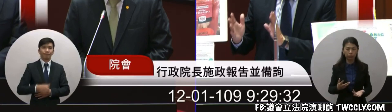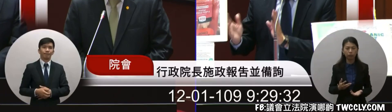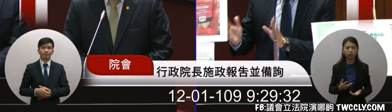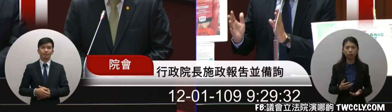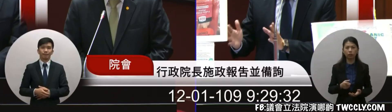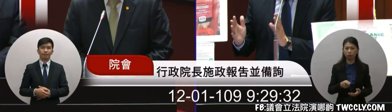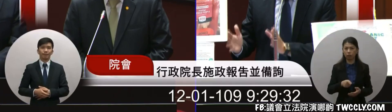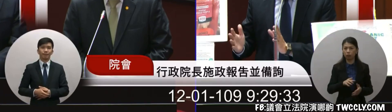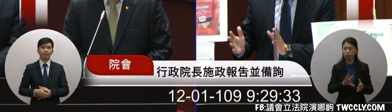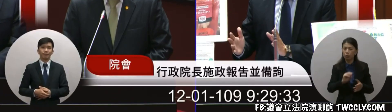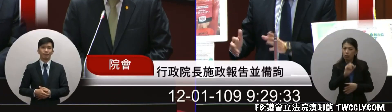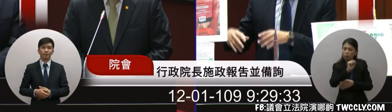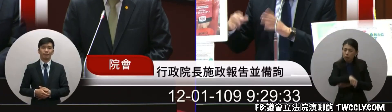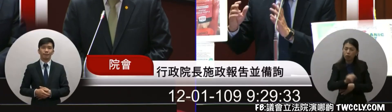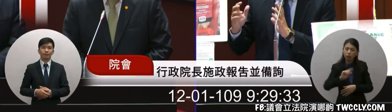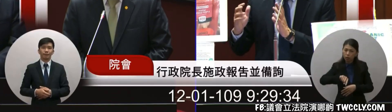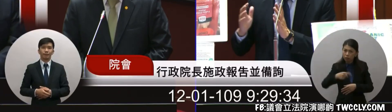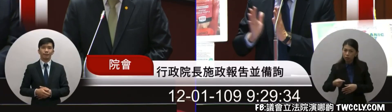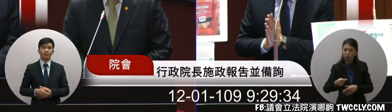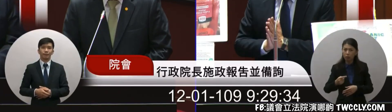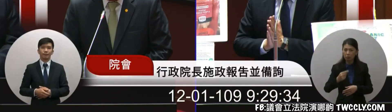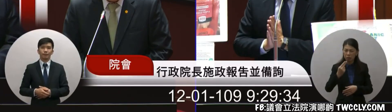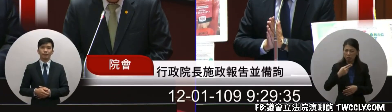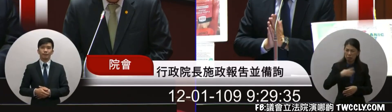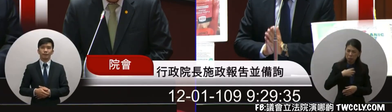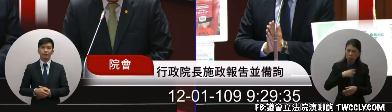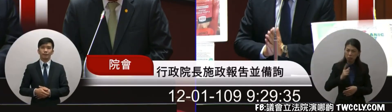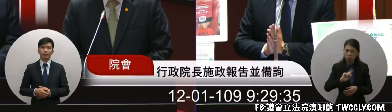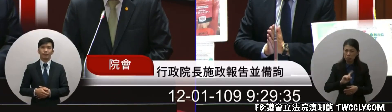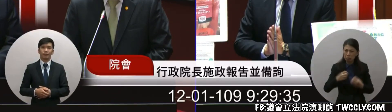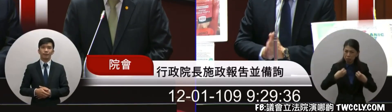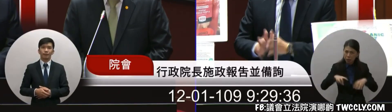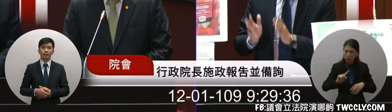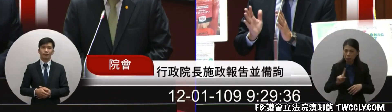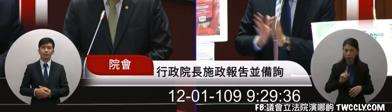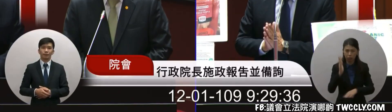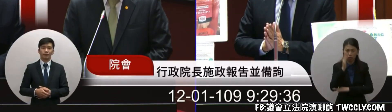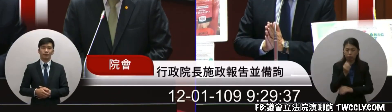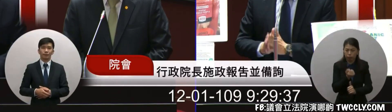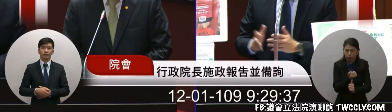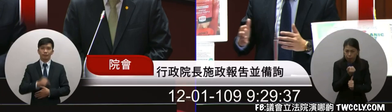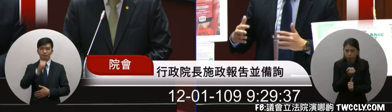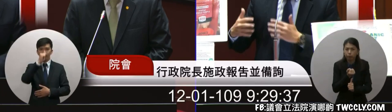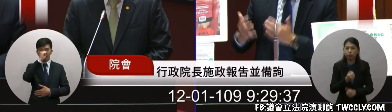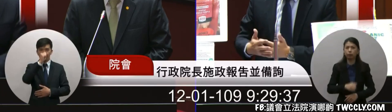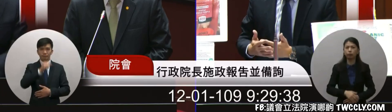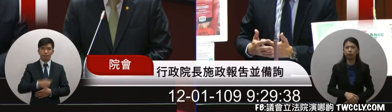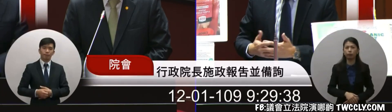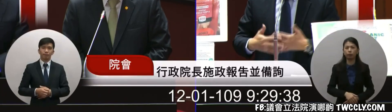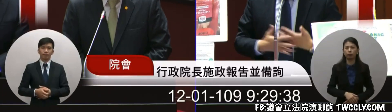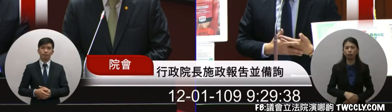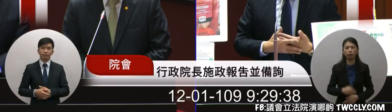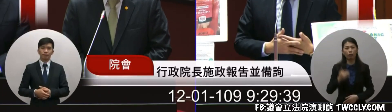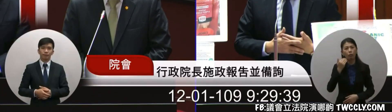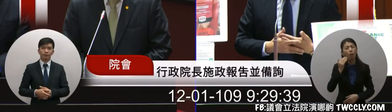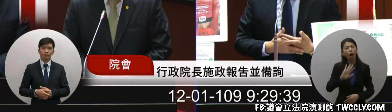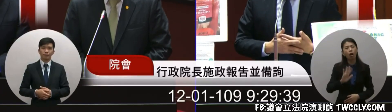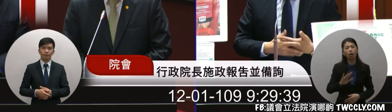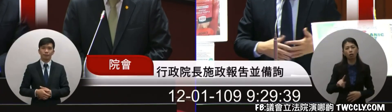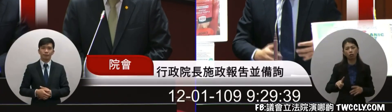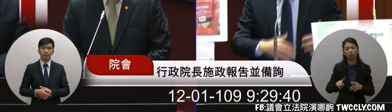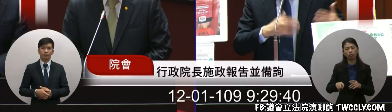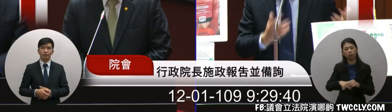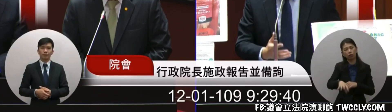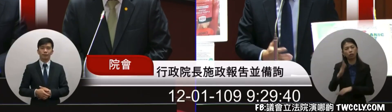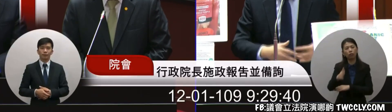后续这个的风险评估我们要就是紧密的管控着以免到时候我们做了这件事地方虽然一直想要